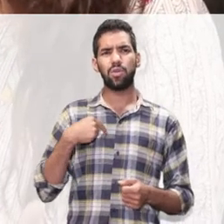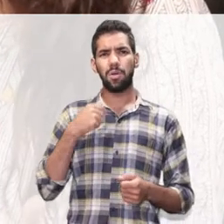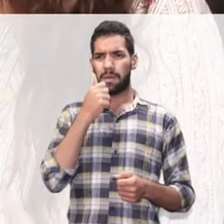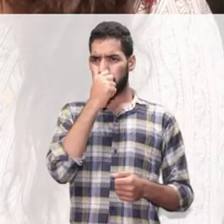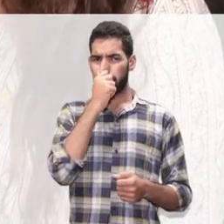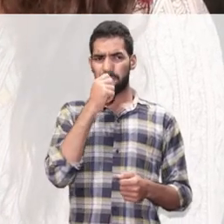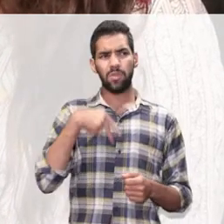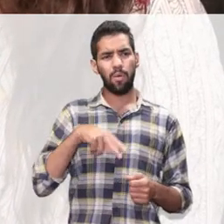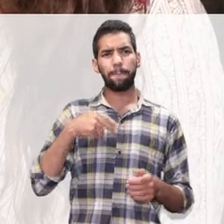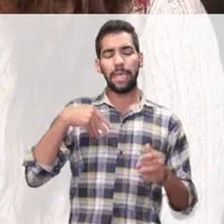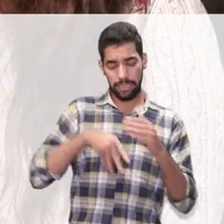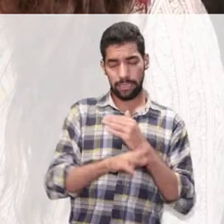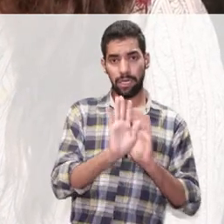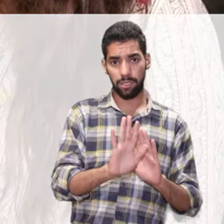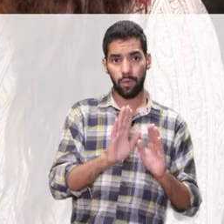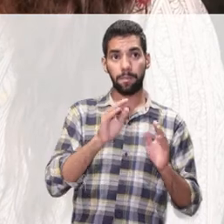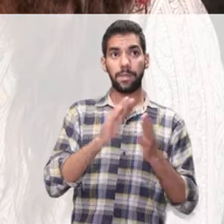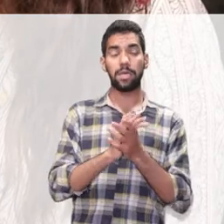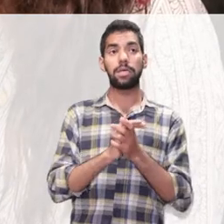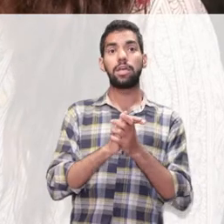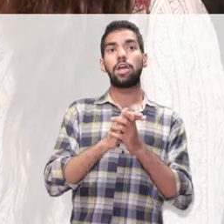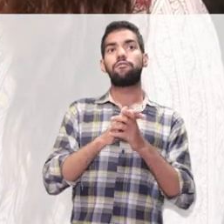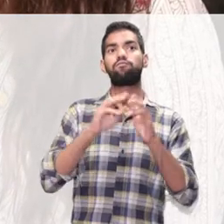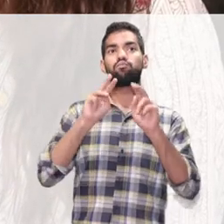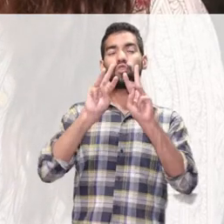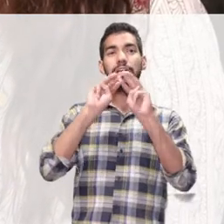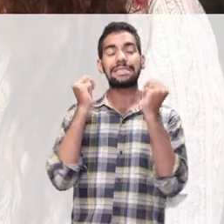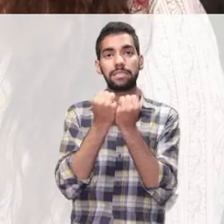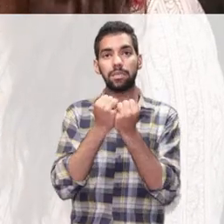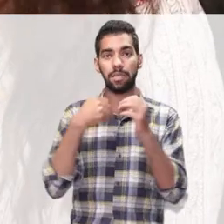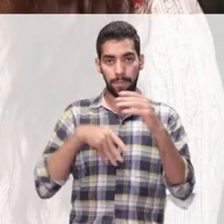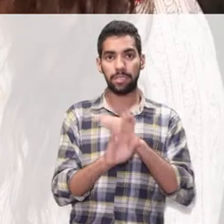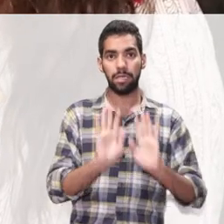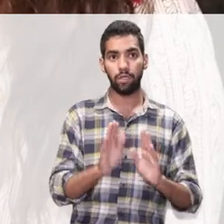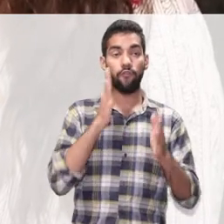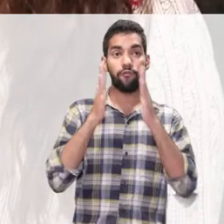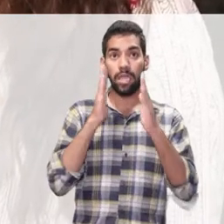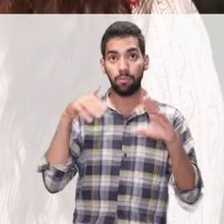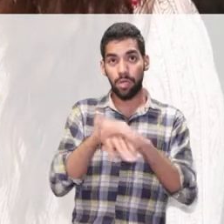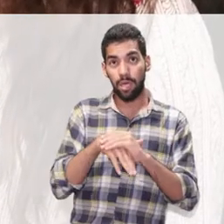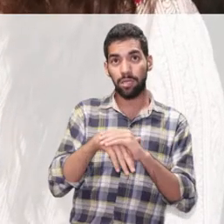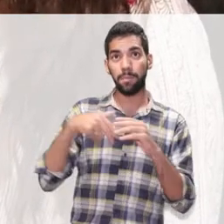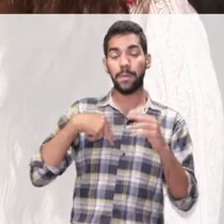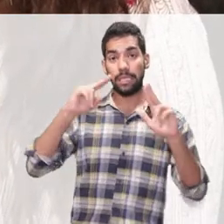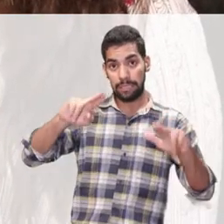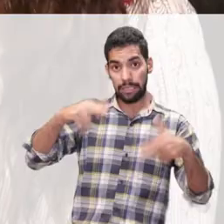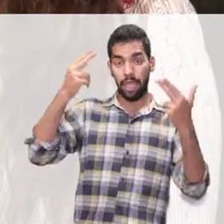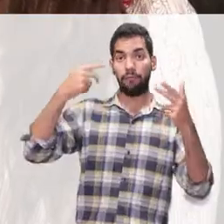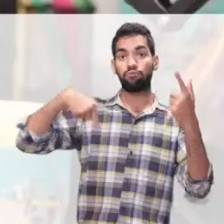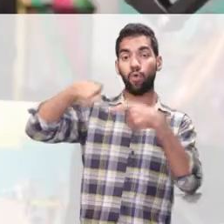ढूंढ लेता है एनीथिंग यू फर्स्ट हे गोट बैक आफ्टर ईयर रेगुलर ट्वीट